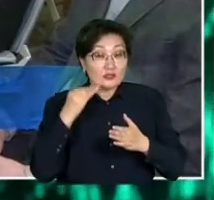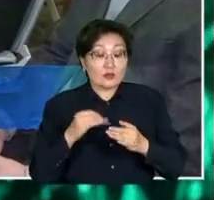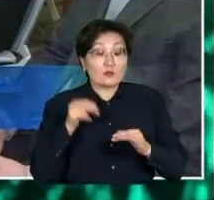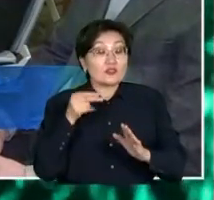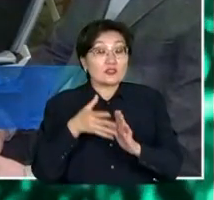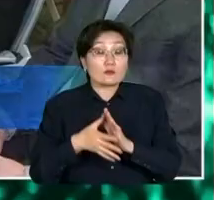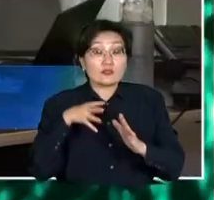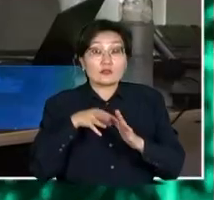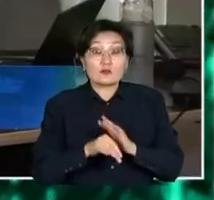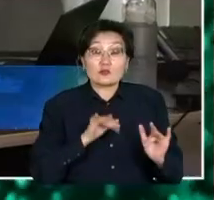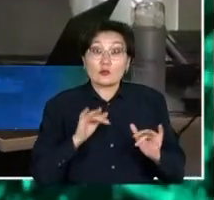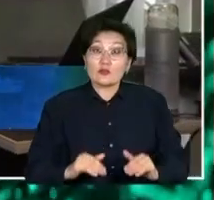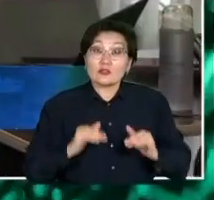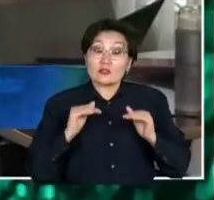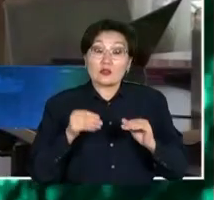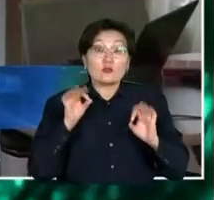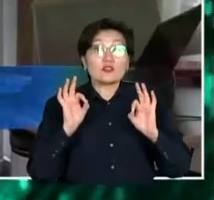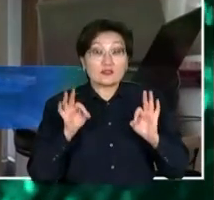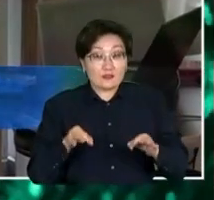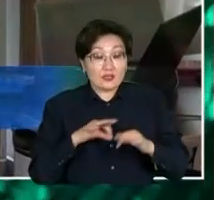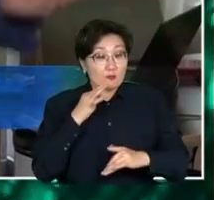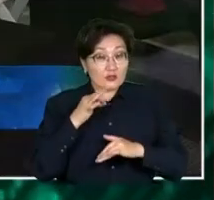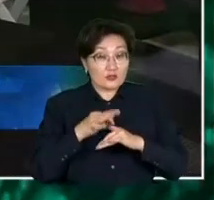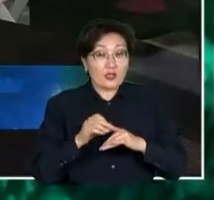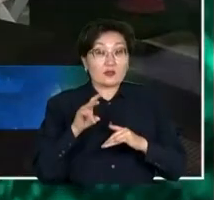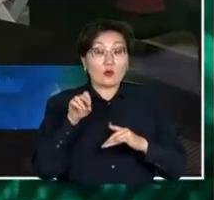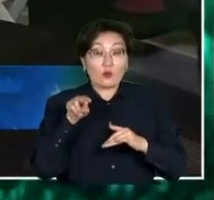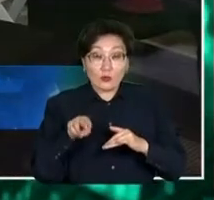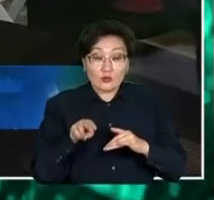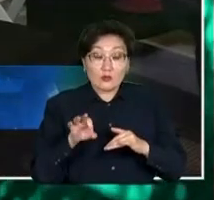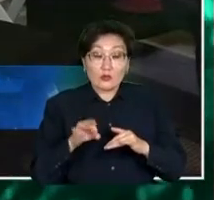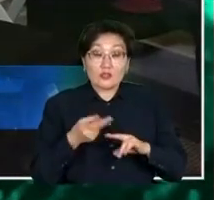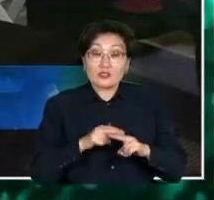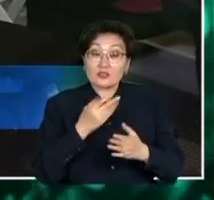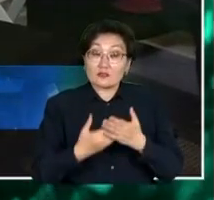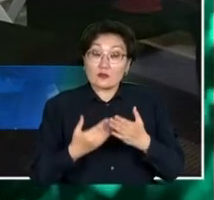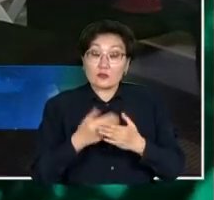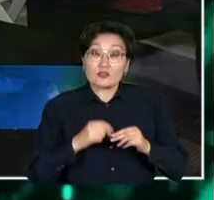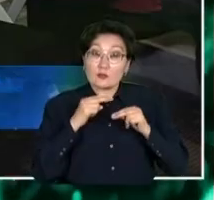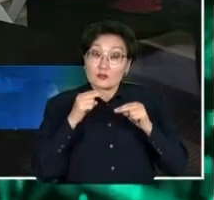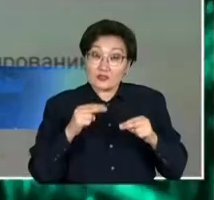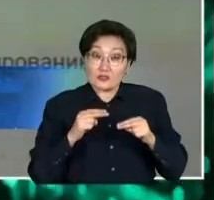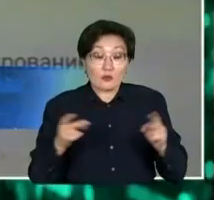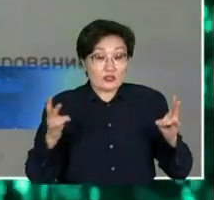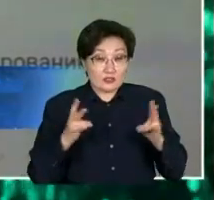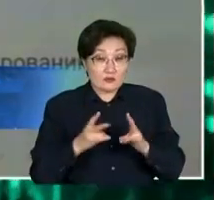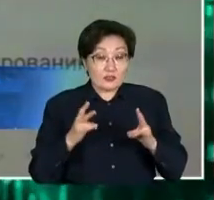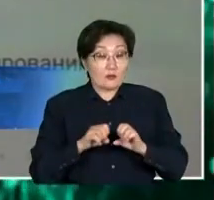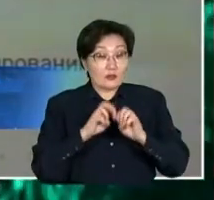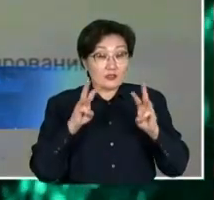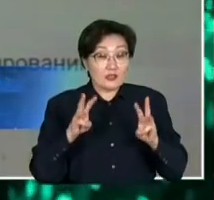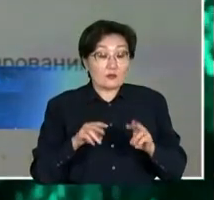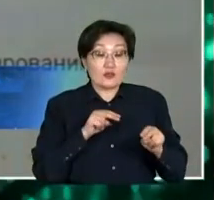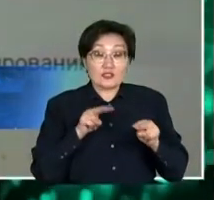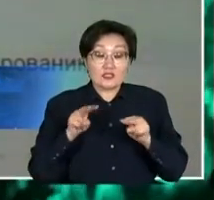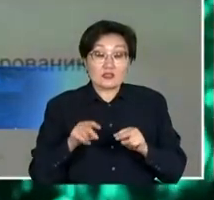изучили внедрение мер по повышению прозрачности и ответственности МПО. Эта рекомендация акцентирует внимание на необходимости обеспечения